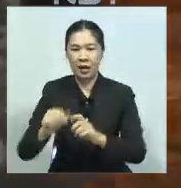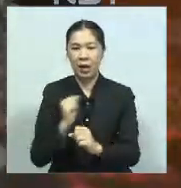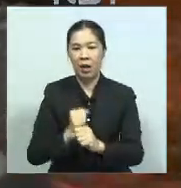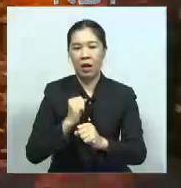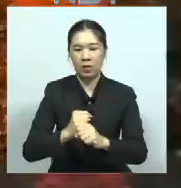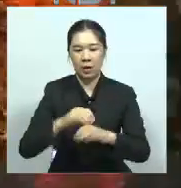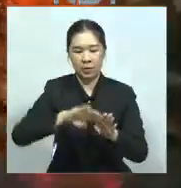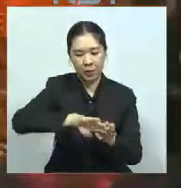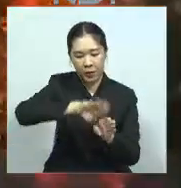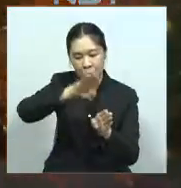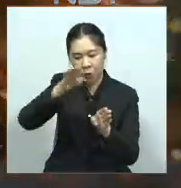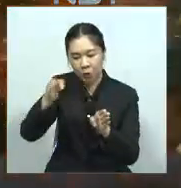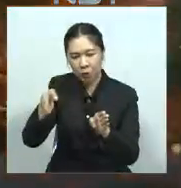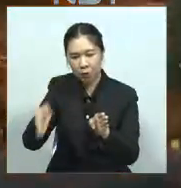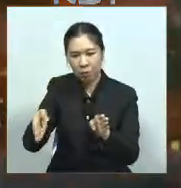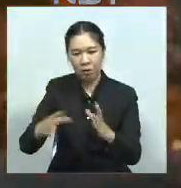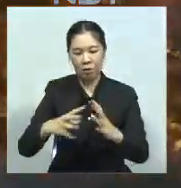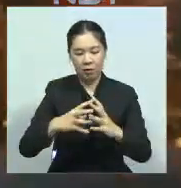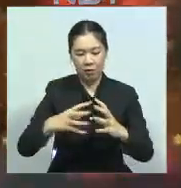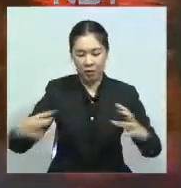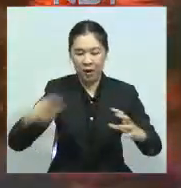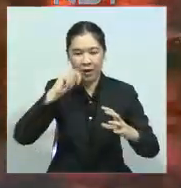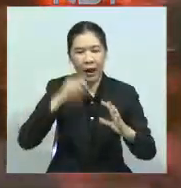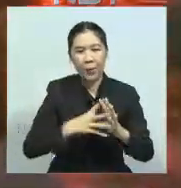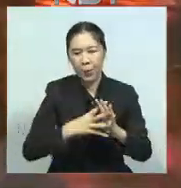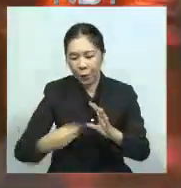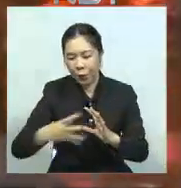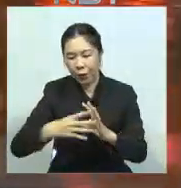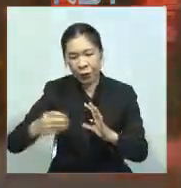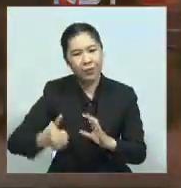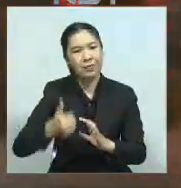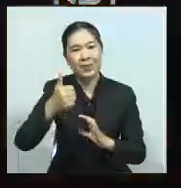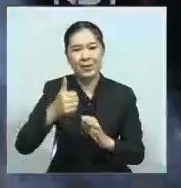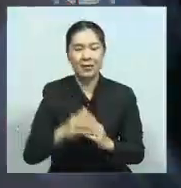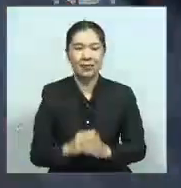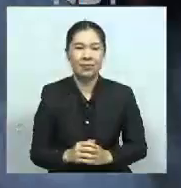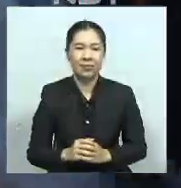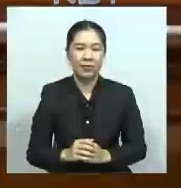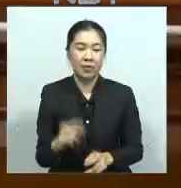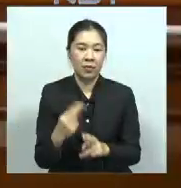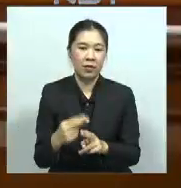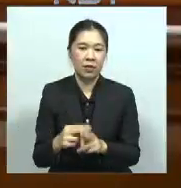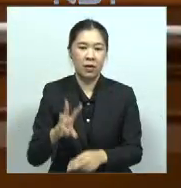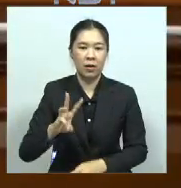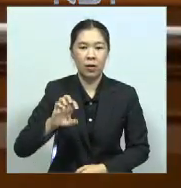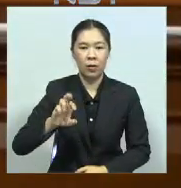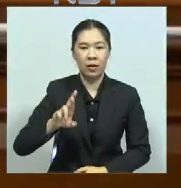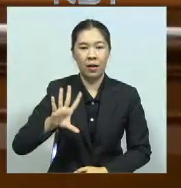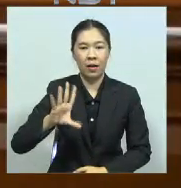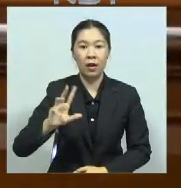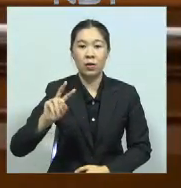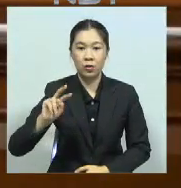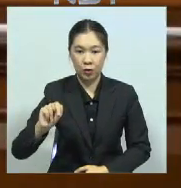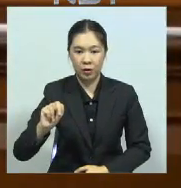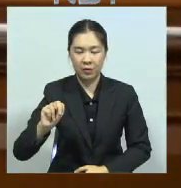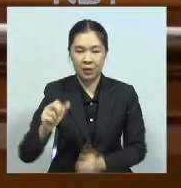งค์เพิ่มเติมอีกหลายจุดเพื่อให้การระบายน้ำเป็นไปอย่างดีที่สุดพลโทวีรชนสุคนธปฏิภาครองโฆษกประจำสำนัก